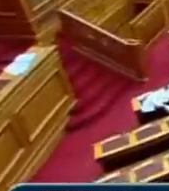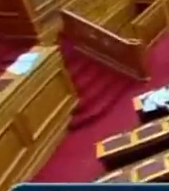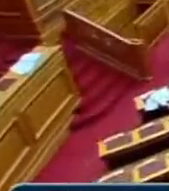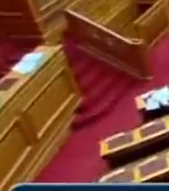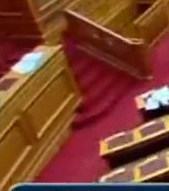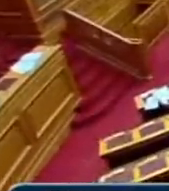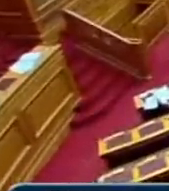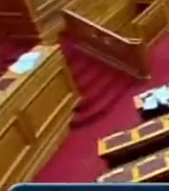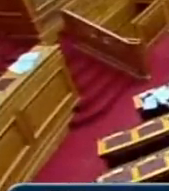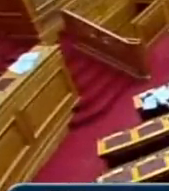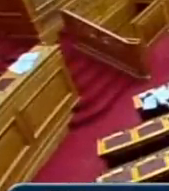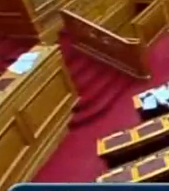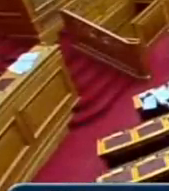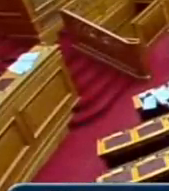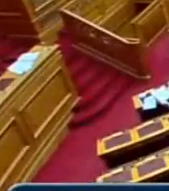Λοιπόν,